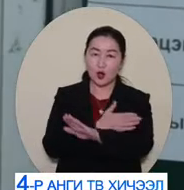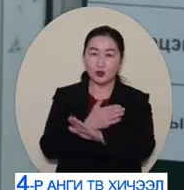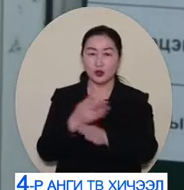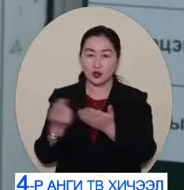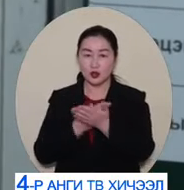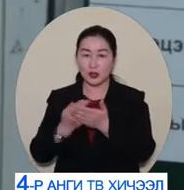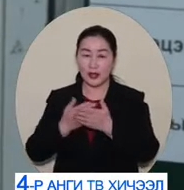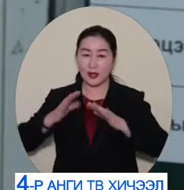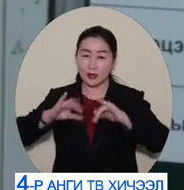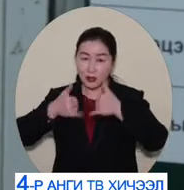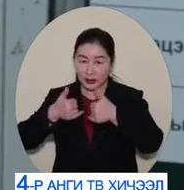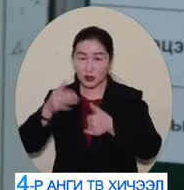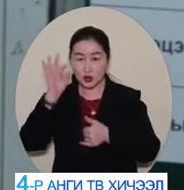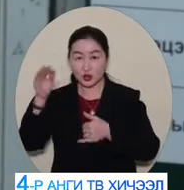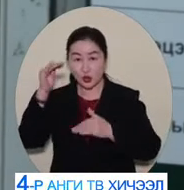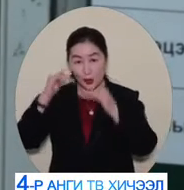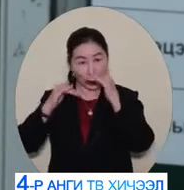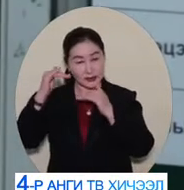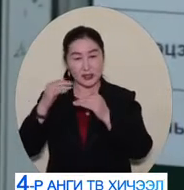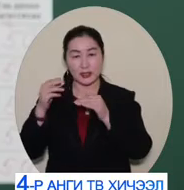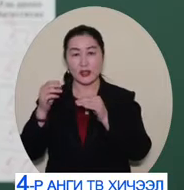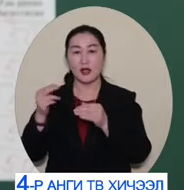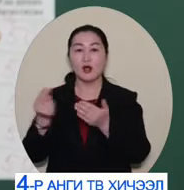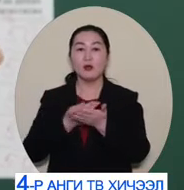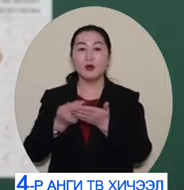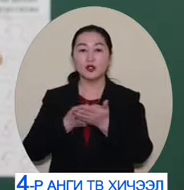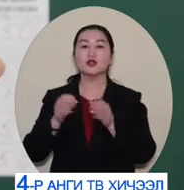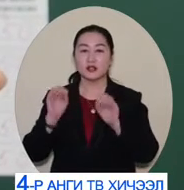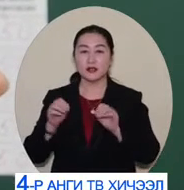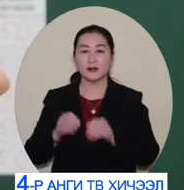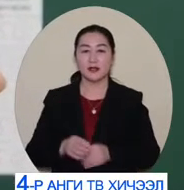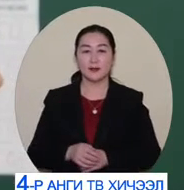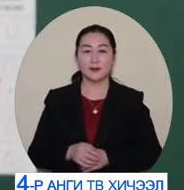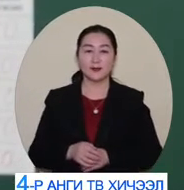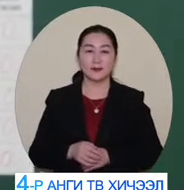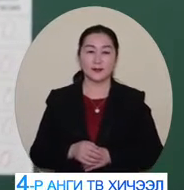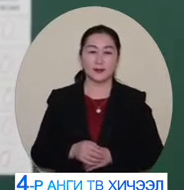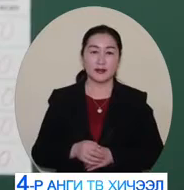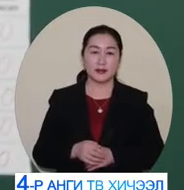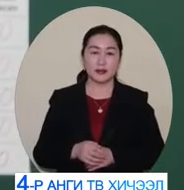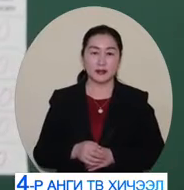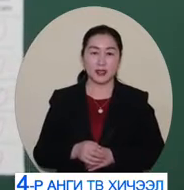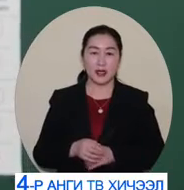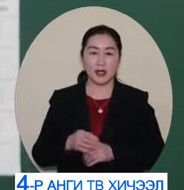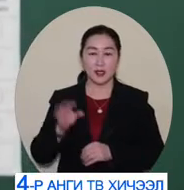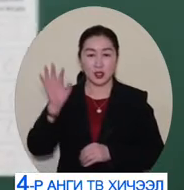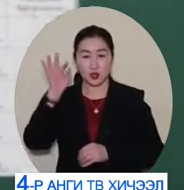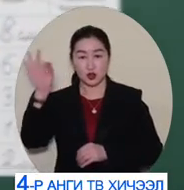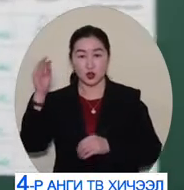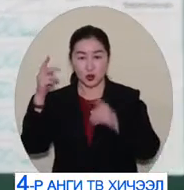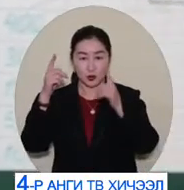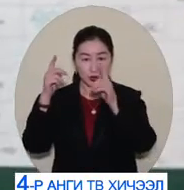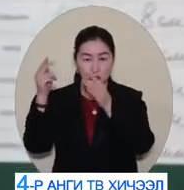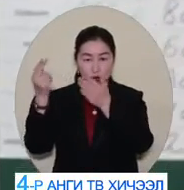найз нийлээд нөгөө зургаа зүв болгож зурлаа. Зөв хавцаатай зураг болгож зурлаа. За нөгөө